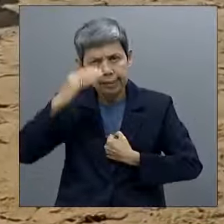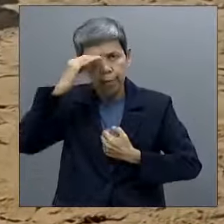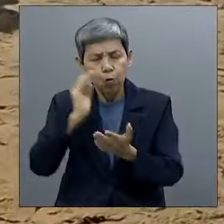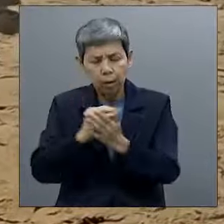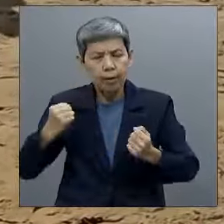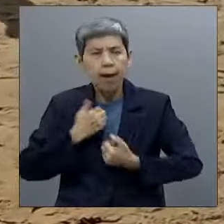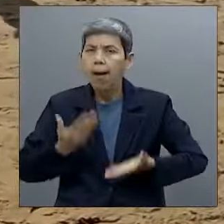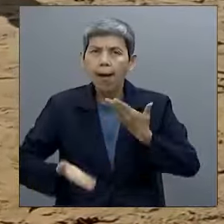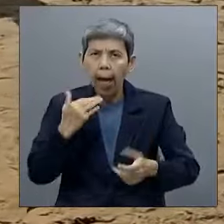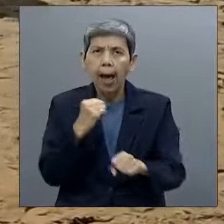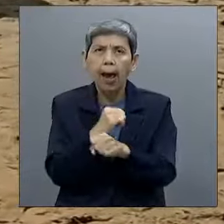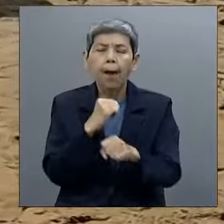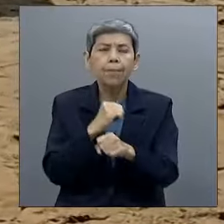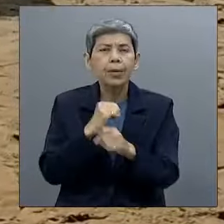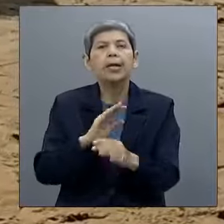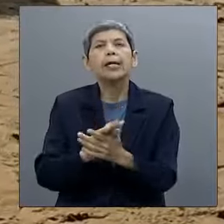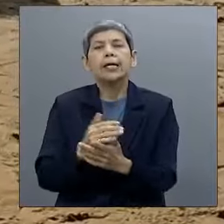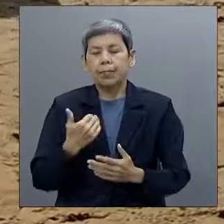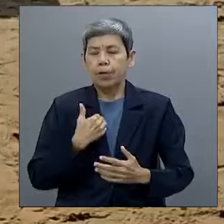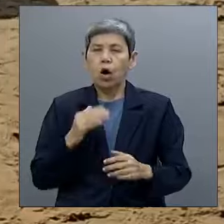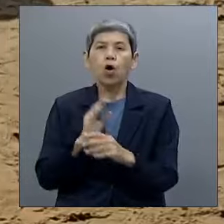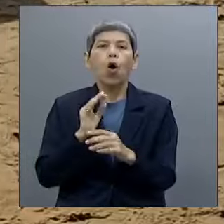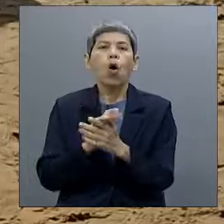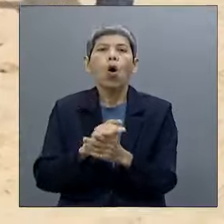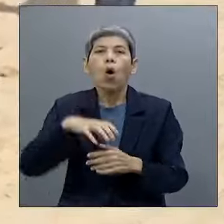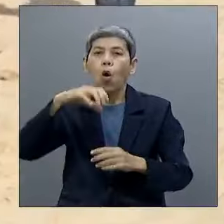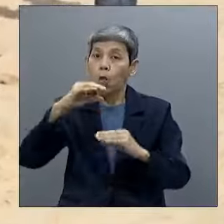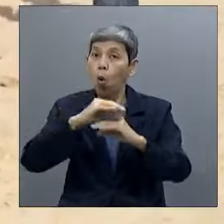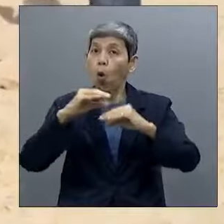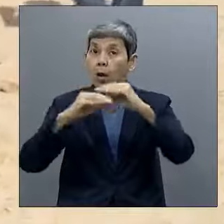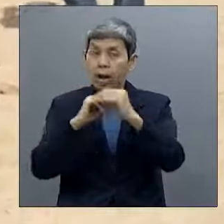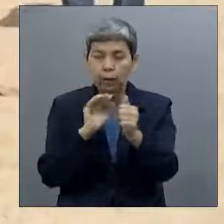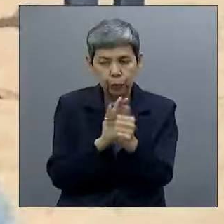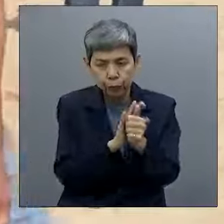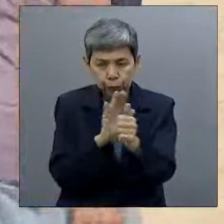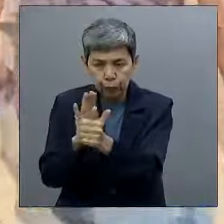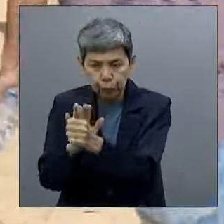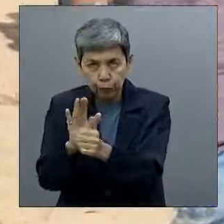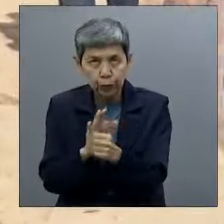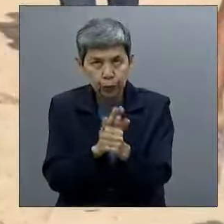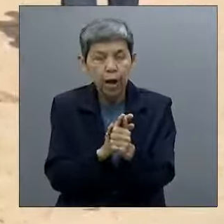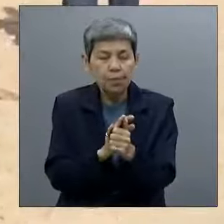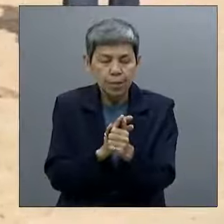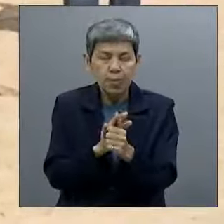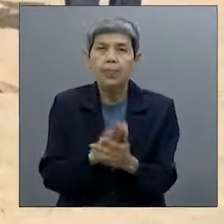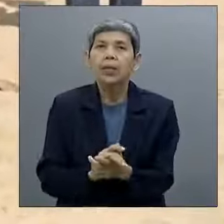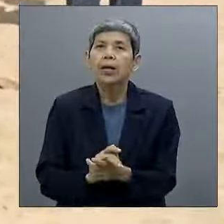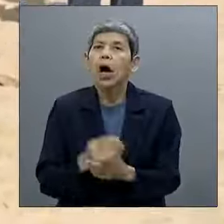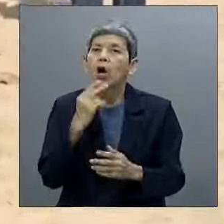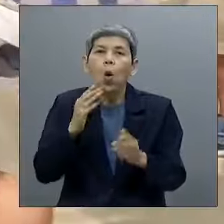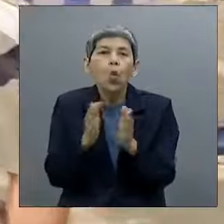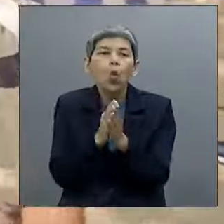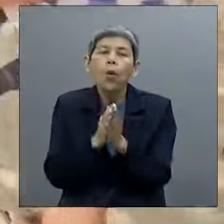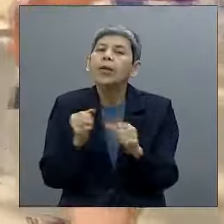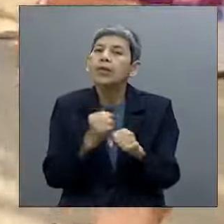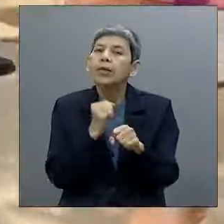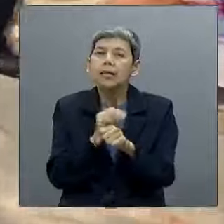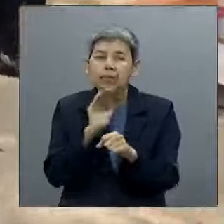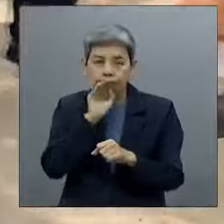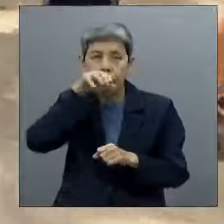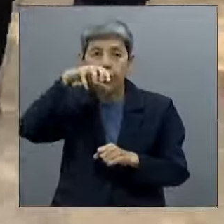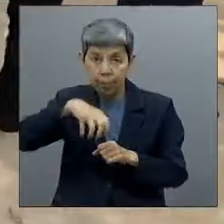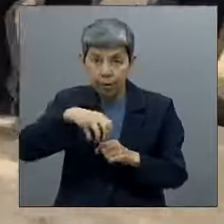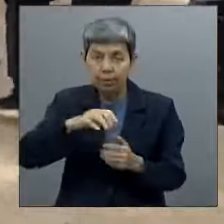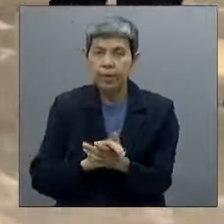ก็มีเจ้าหน้าที่รักษาความปลอดภัยของทางโครงการมาอำนวยความสะดวกด้านการจราจรร่วมกับเจ้าหน้าที่เทศบาลตำบลปากคล